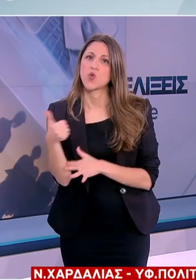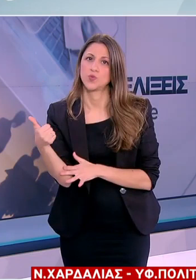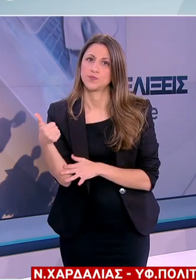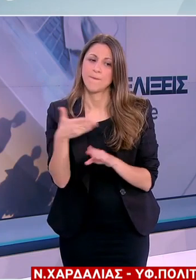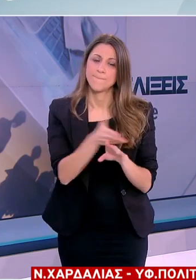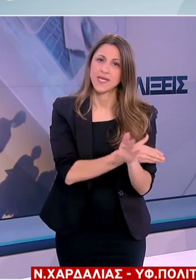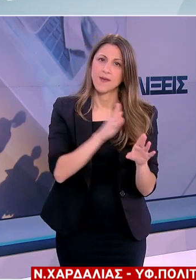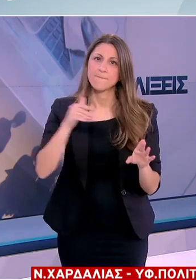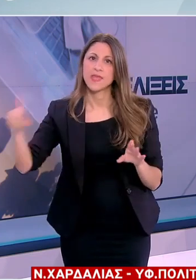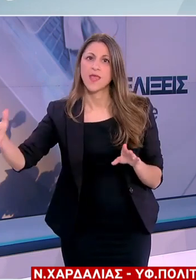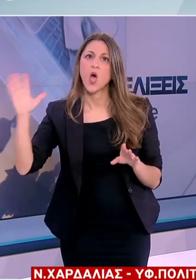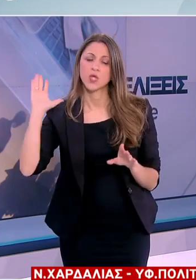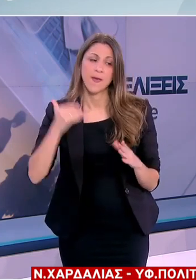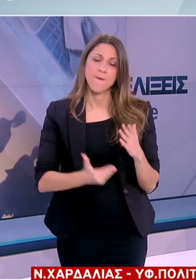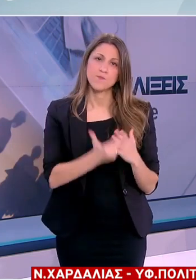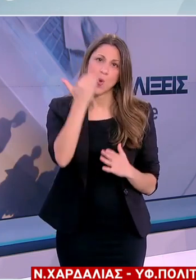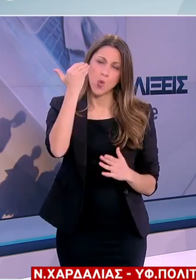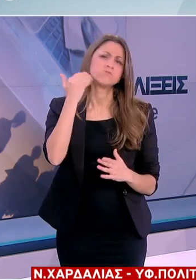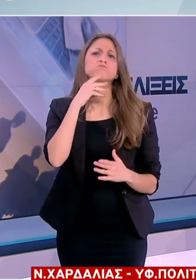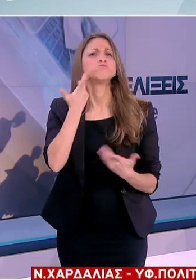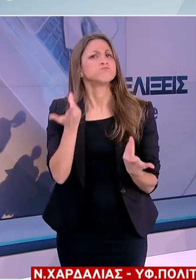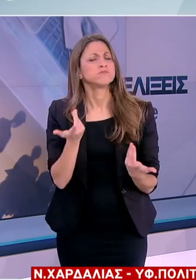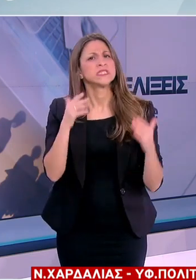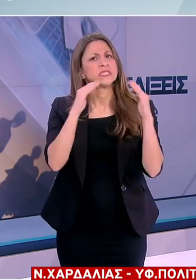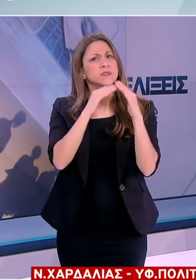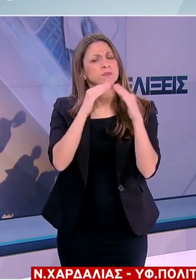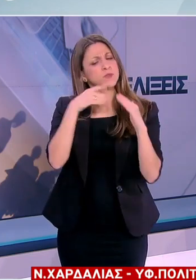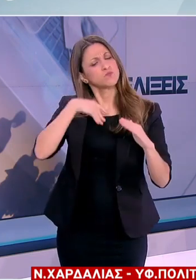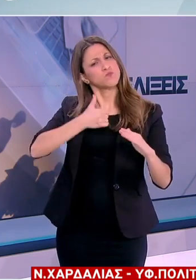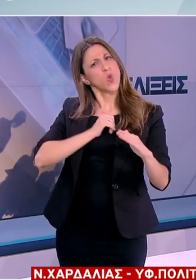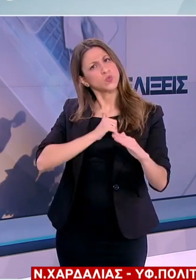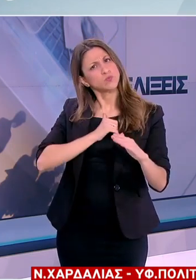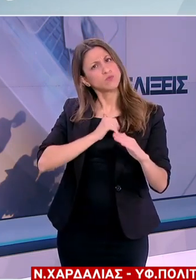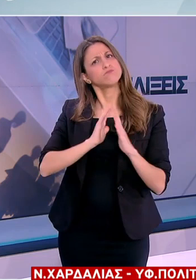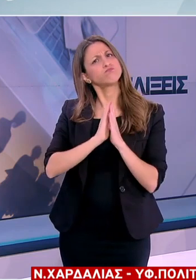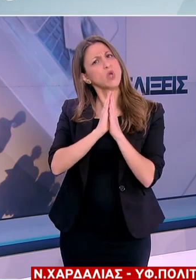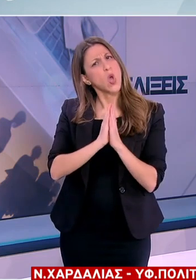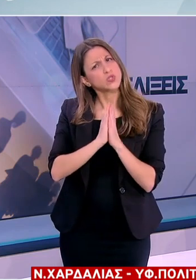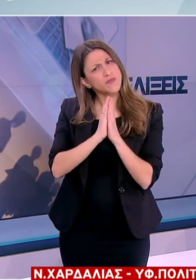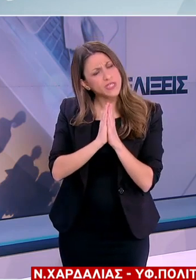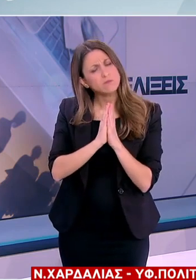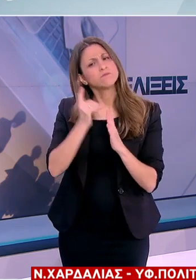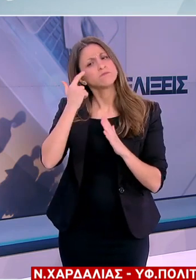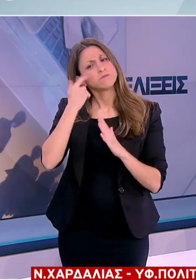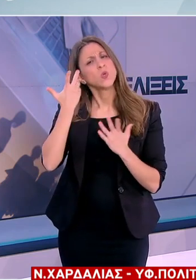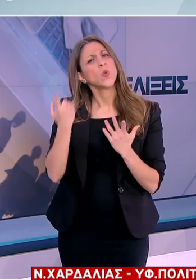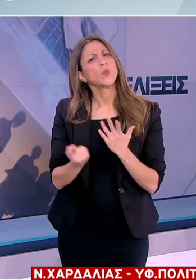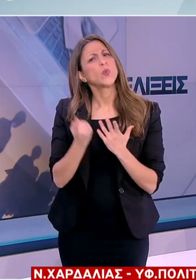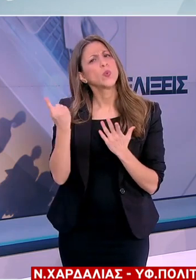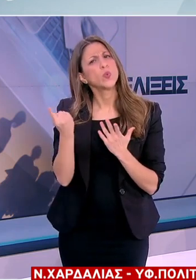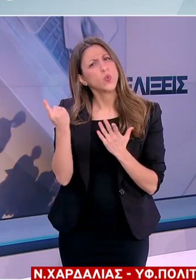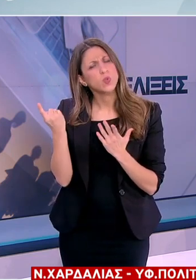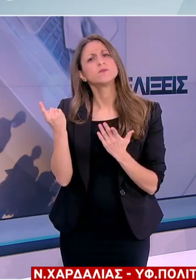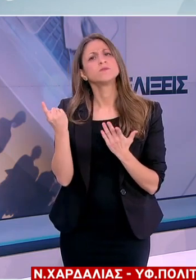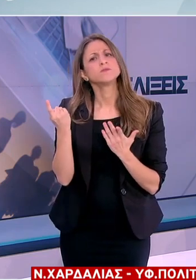να μπορούμε το πρωί να έχουμε την ευκαιρία από το σπίτι μας να προσευχηθούμε με τη δέουσα κατάνοιξη για την ακολουθία των μεγάλων ωρών και